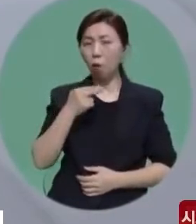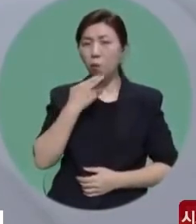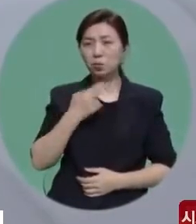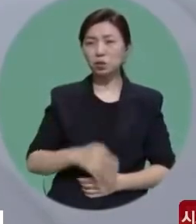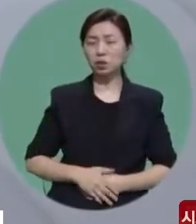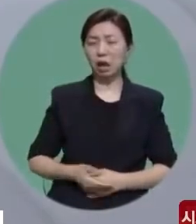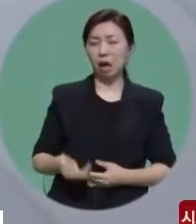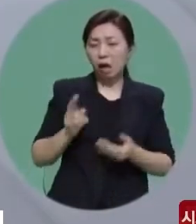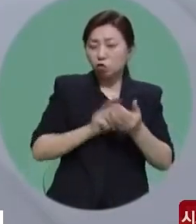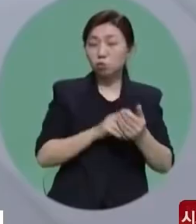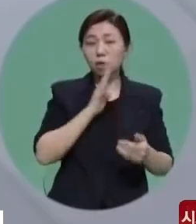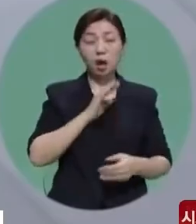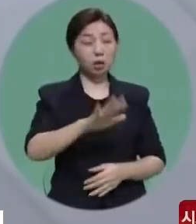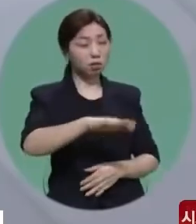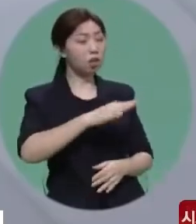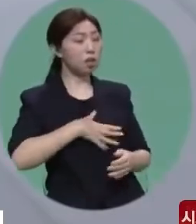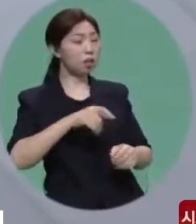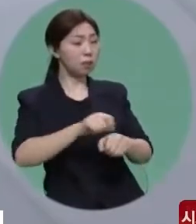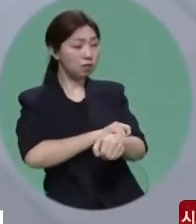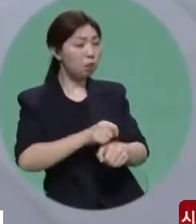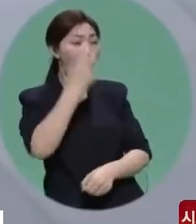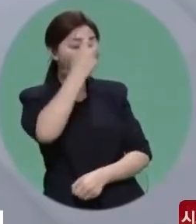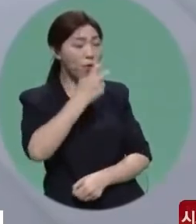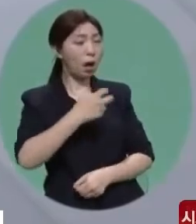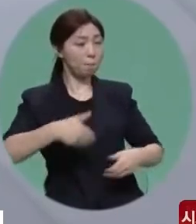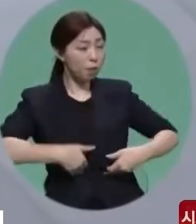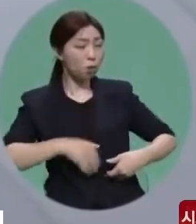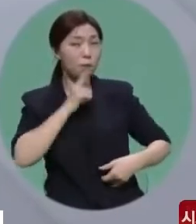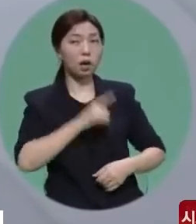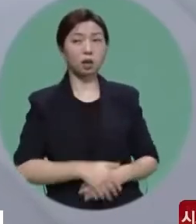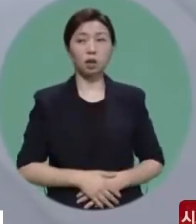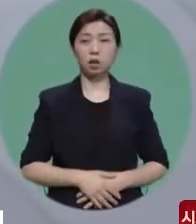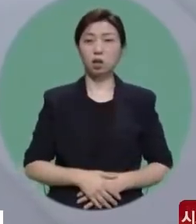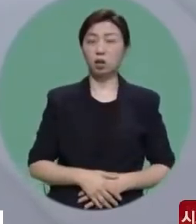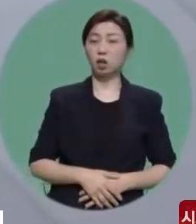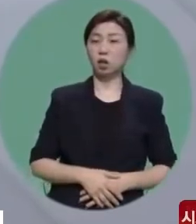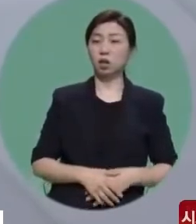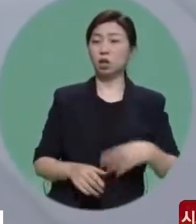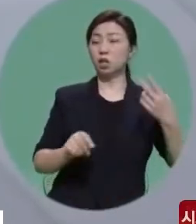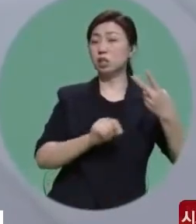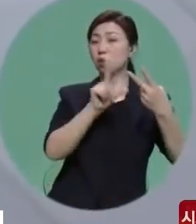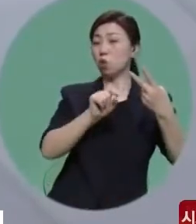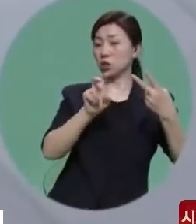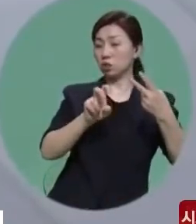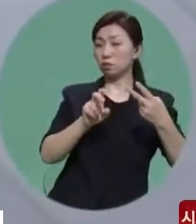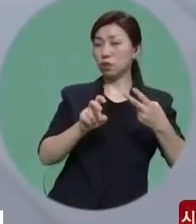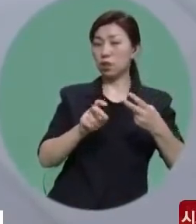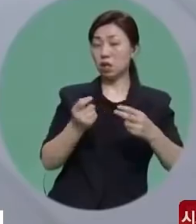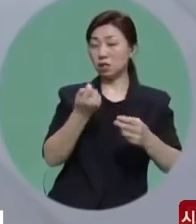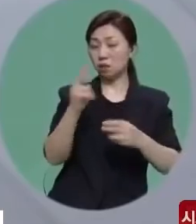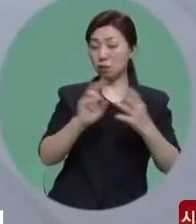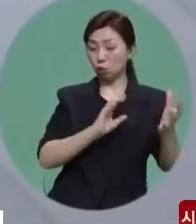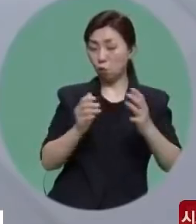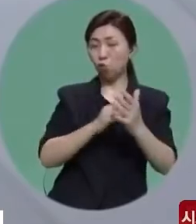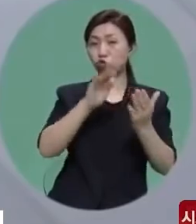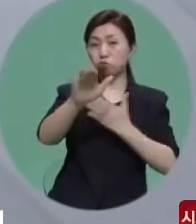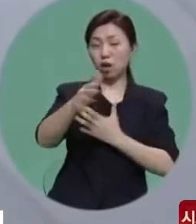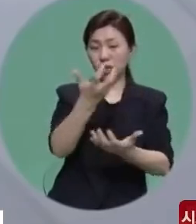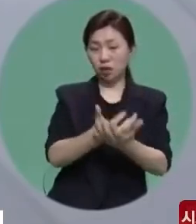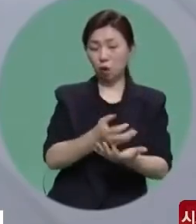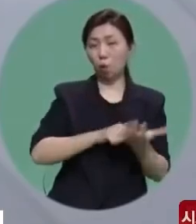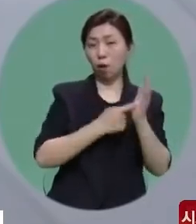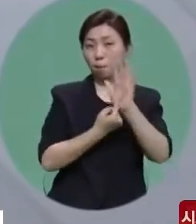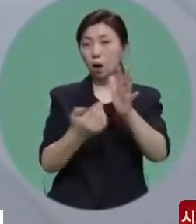않습니까 그래서 특검을 외 자연 2월 25일 우리 채비 토론 이후에 다 나온 자료를 그때도 제가 말씀을 들었고